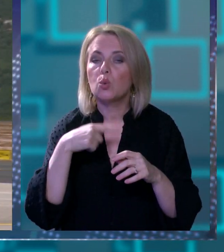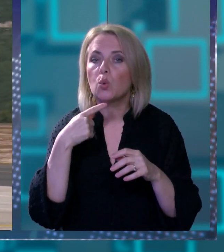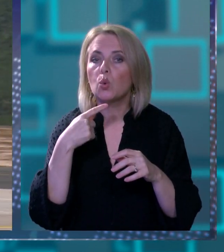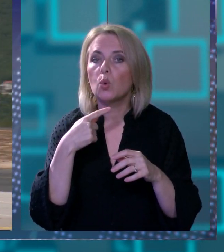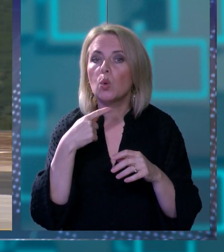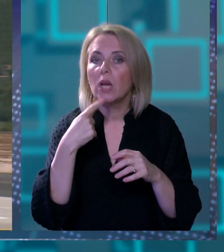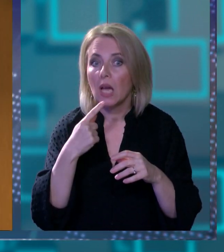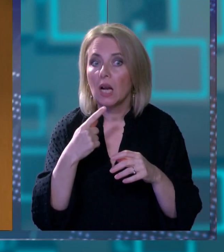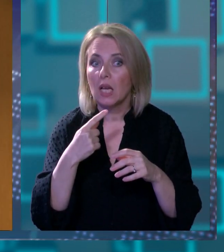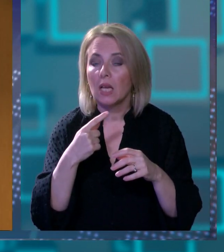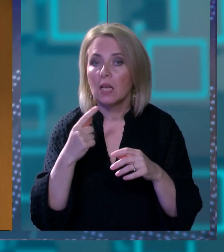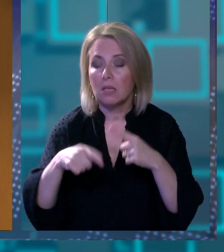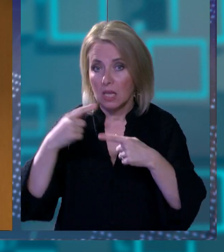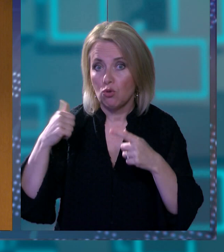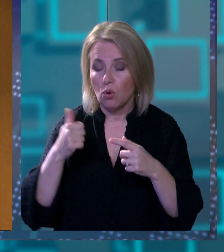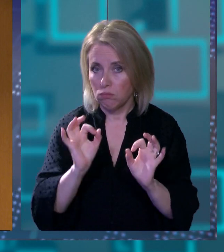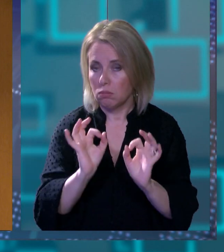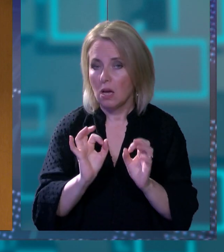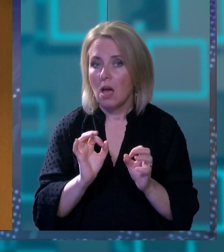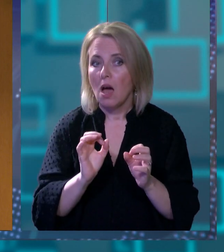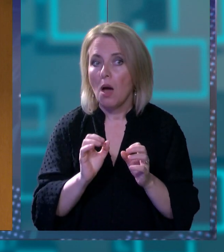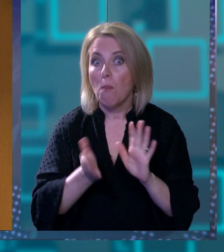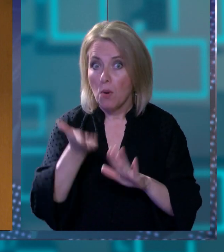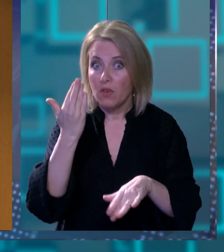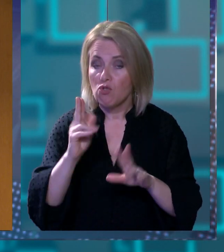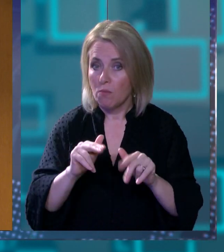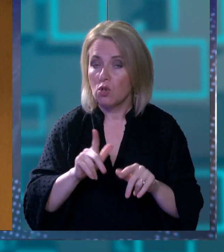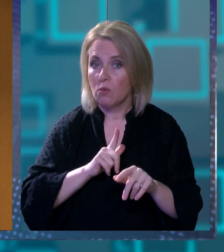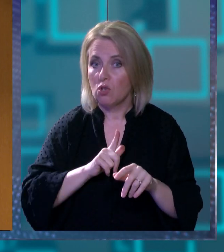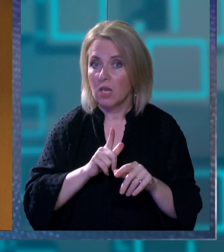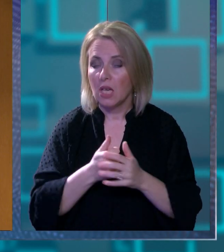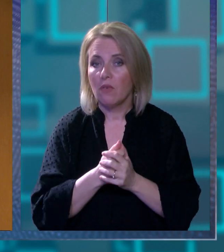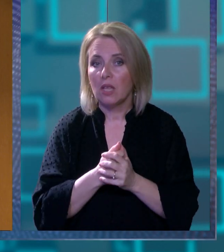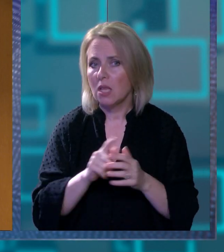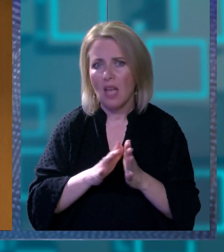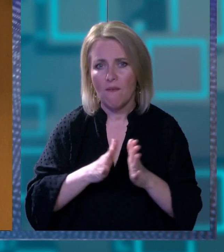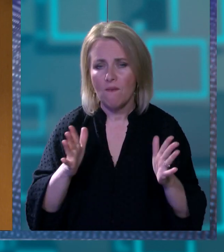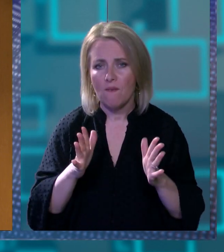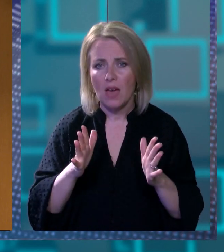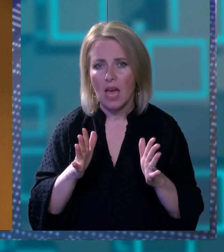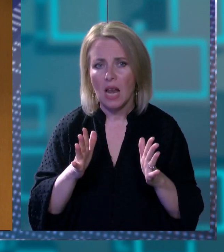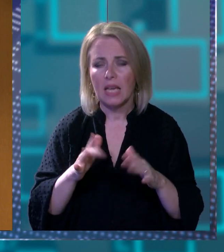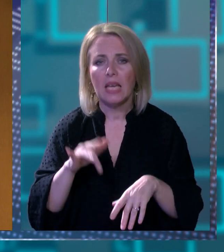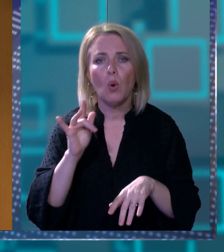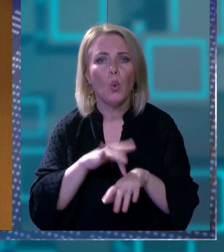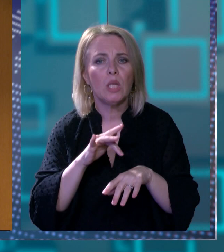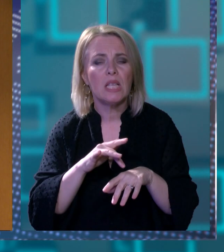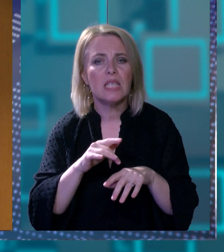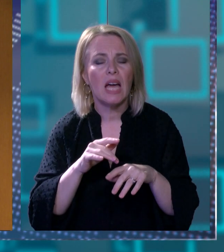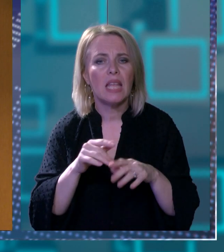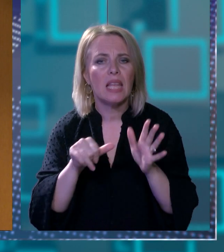možemo očekivati u predsezoni i posezoni. Sam utjecaj u postotnom nekom smislu ne očekivam preveliki na špicu